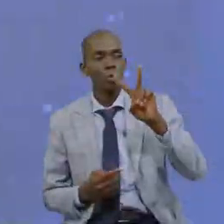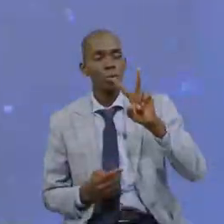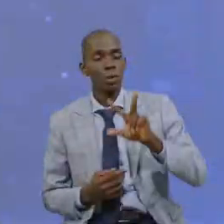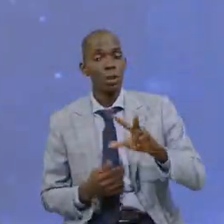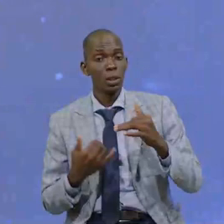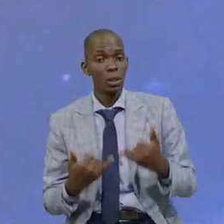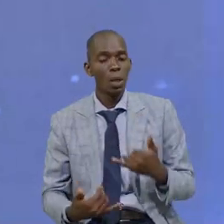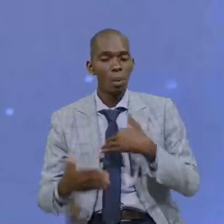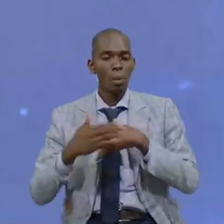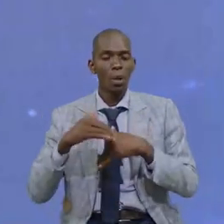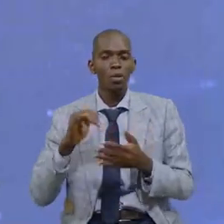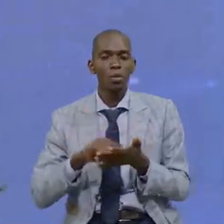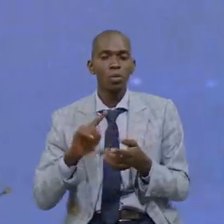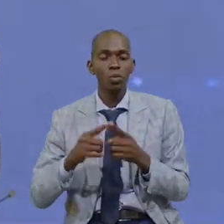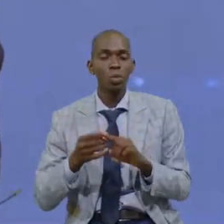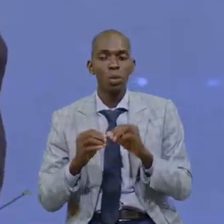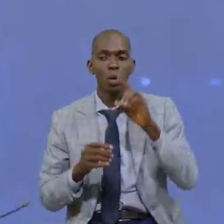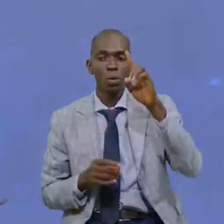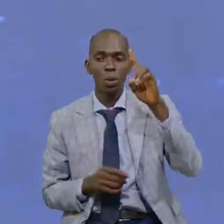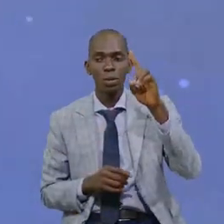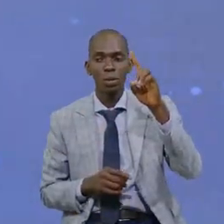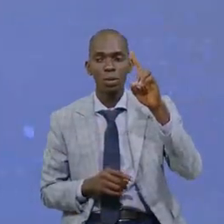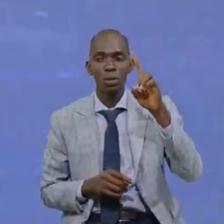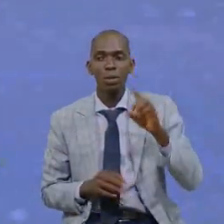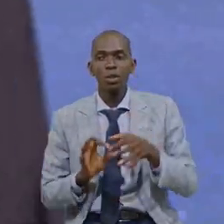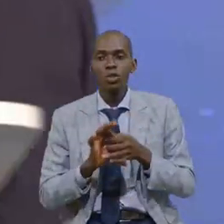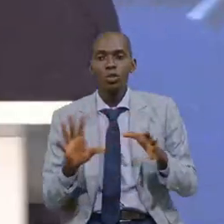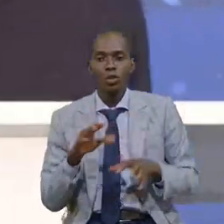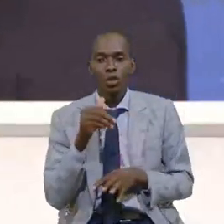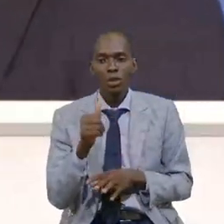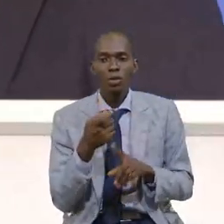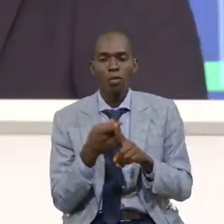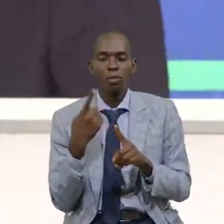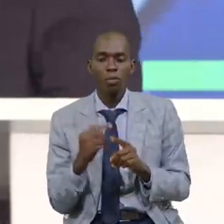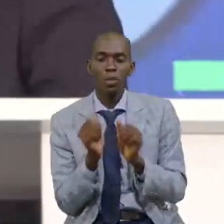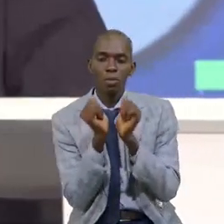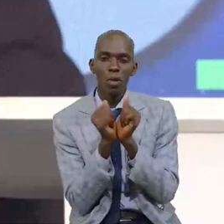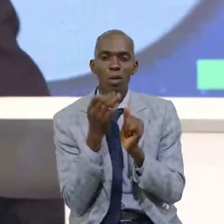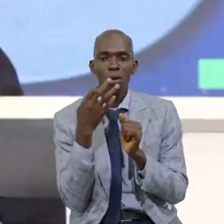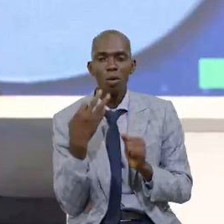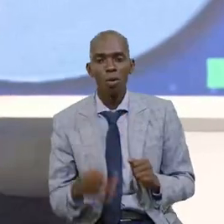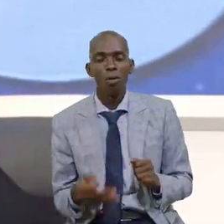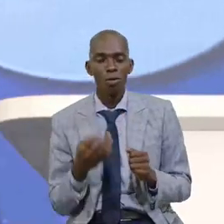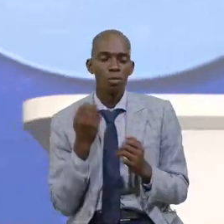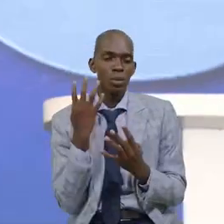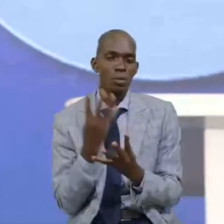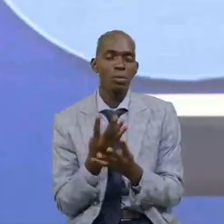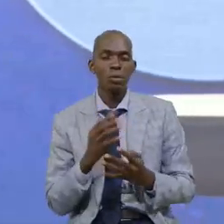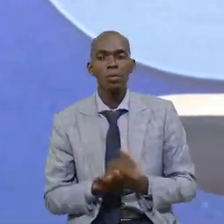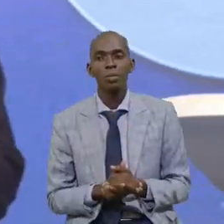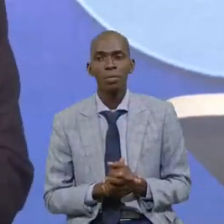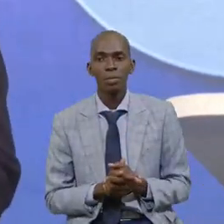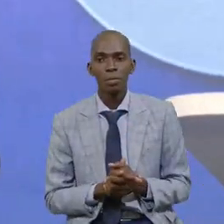Premier point maintenant. Premier point, détache-toi des liens de la